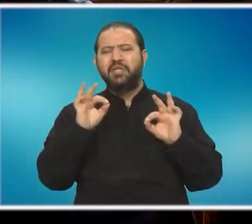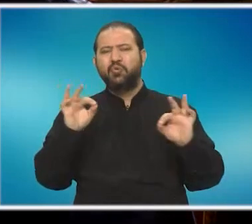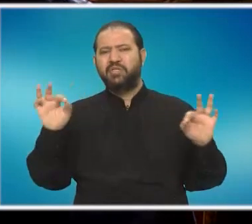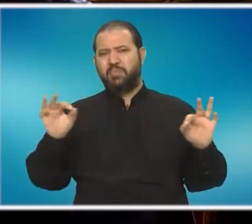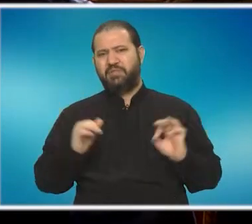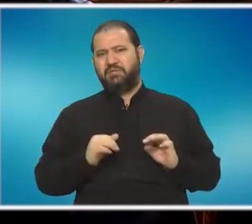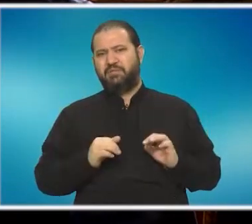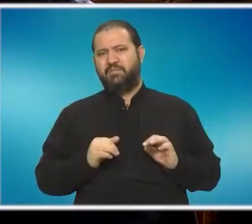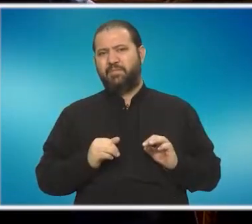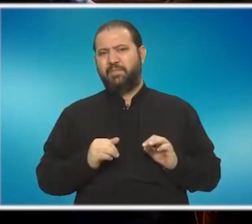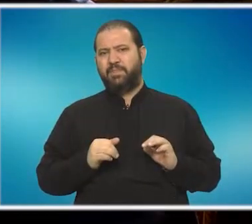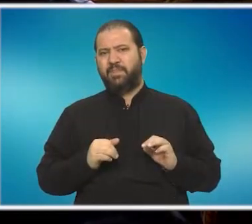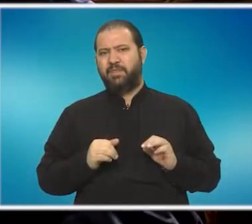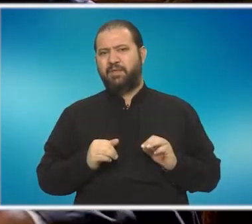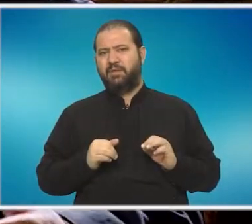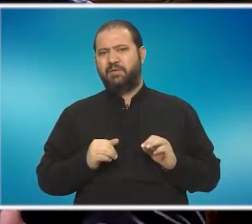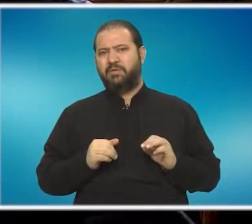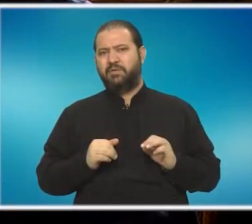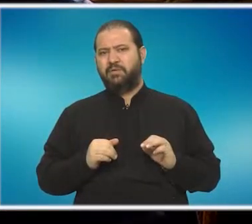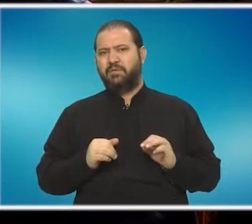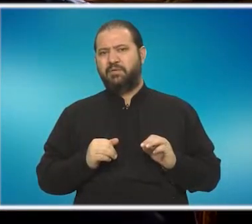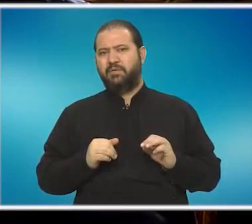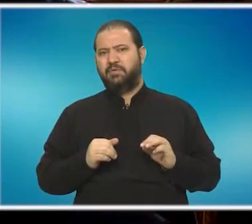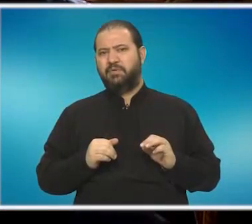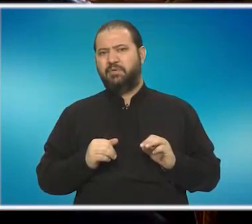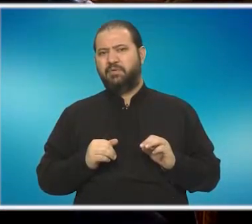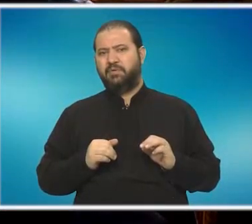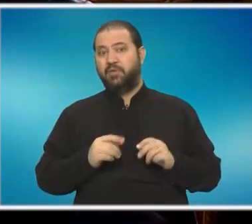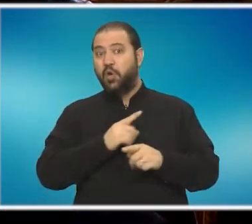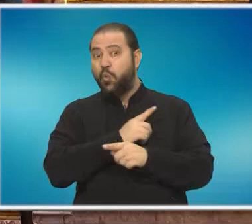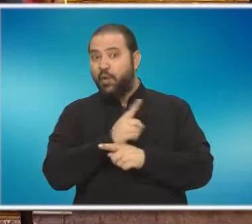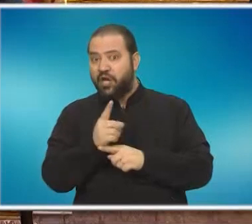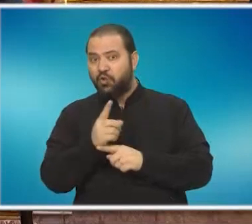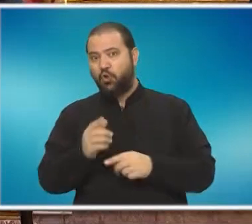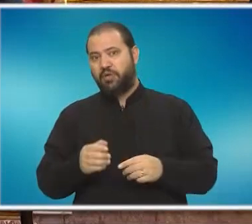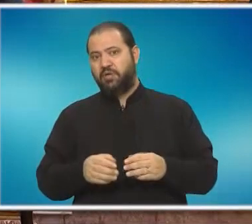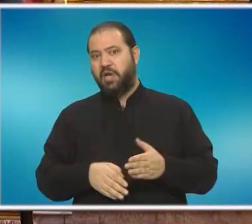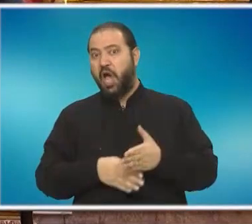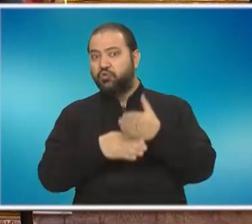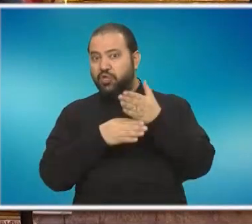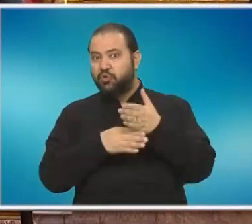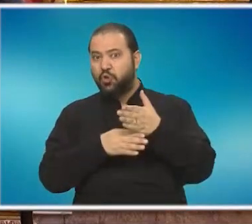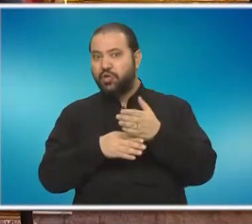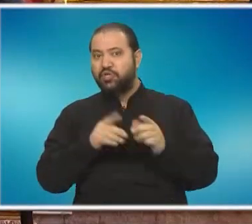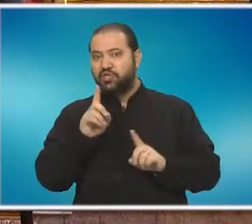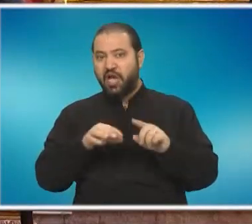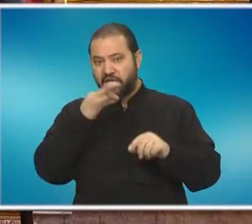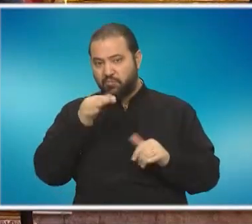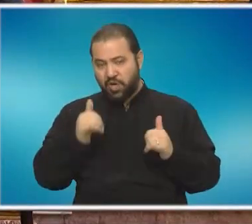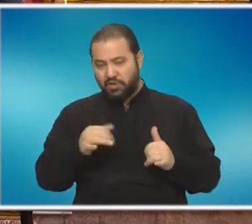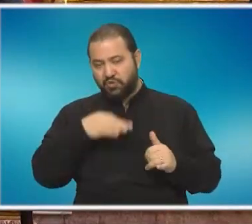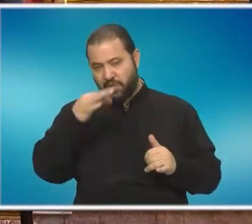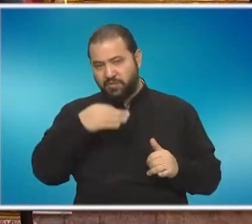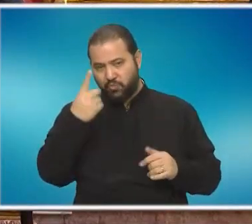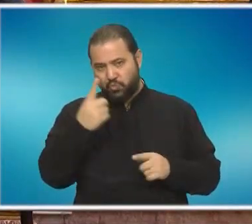n-am cuvinte de apreciere la superlativ față de ei. Lucrători cu adevărat. Și dacă tot spun asta, o